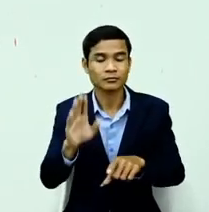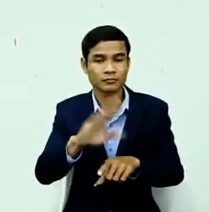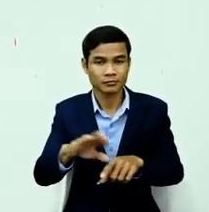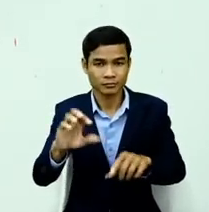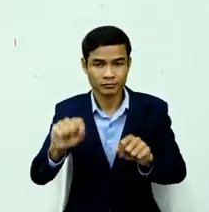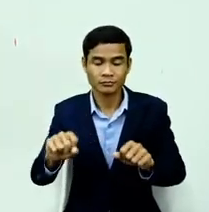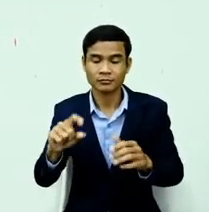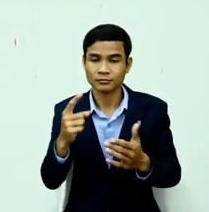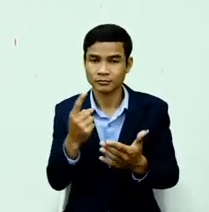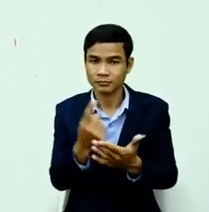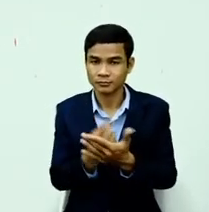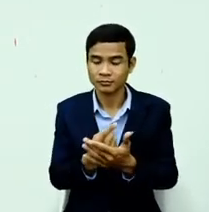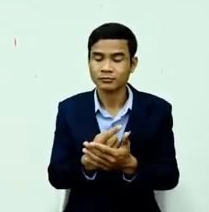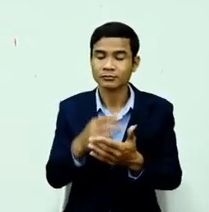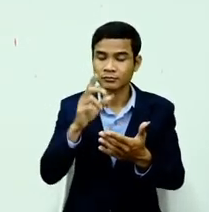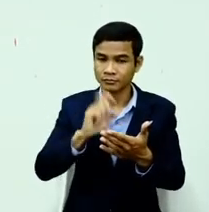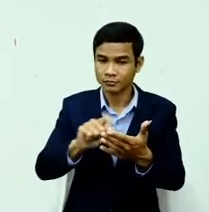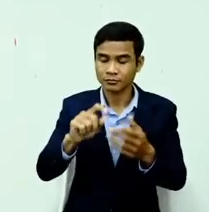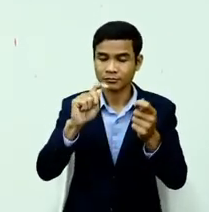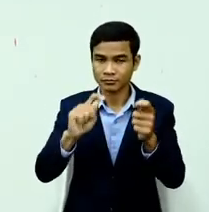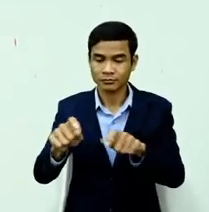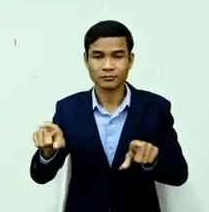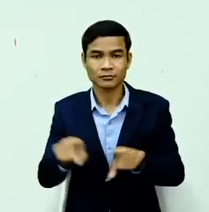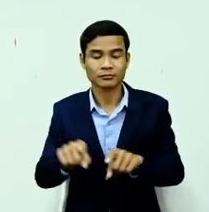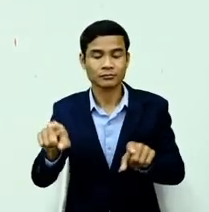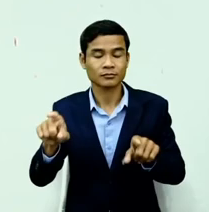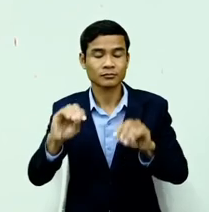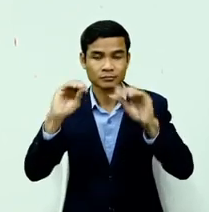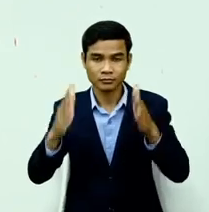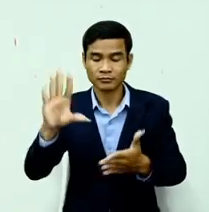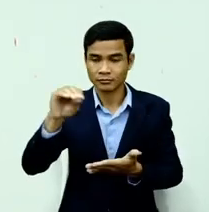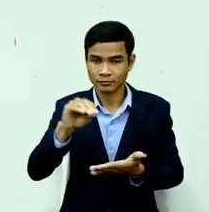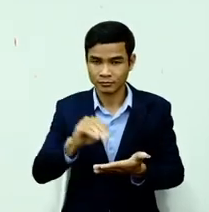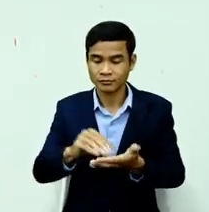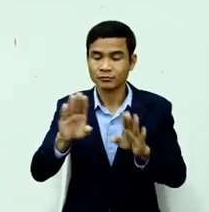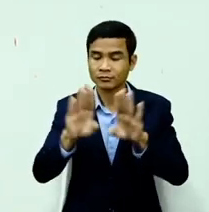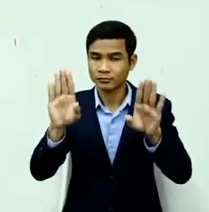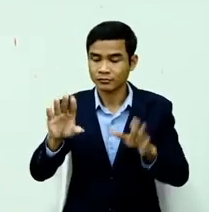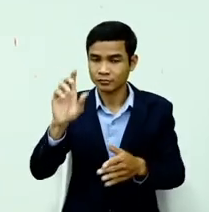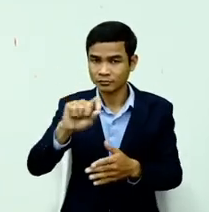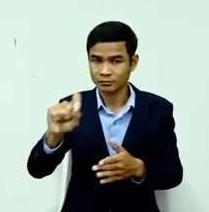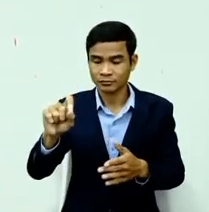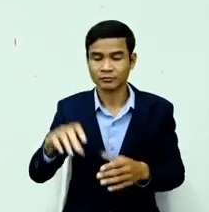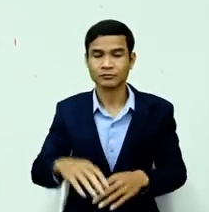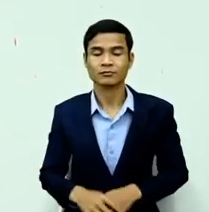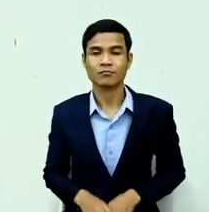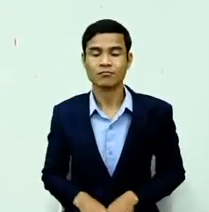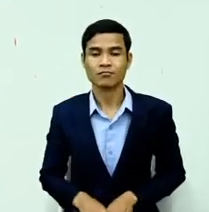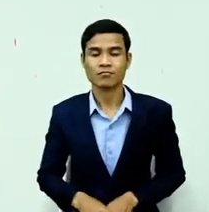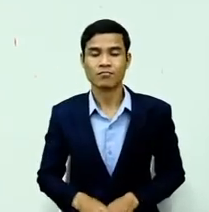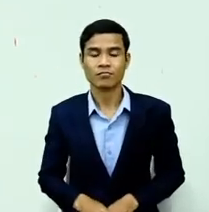trái cho rùm lúc nâng cài lầm ó ai bán trầm trời đôi chụp bị rột tết đa nẹ cực bàn bằng hai lết đà khiến